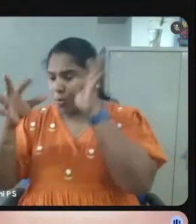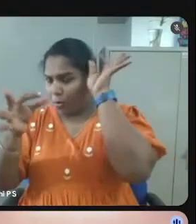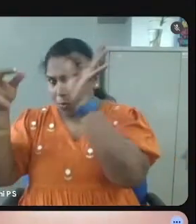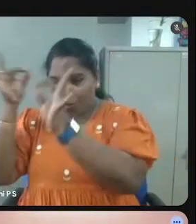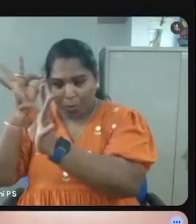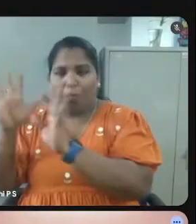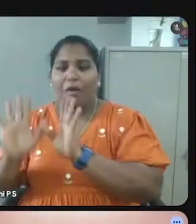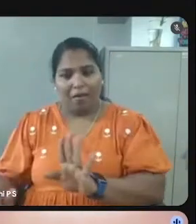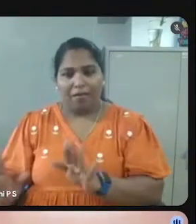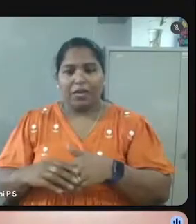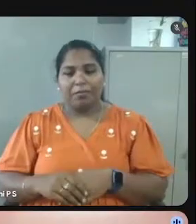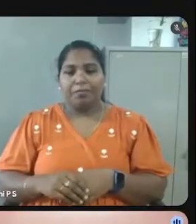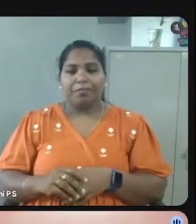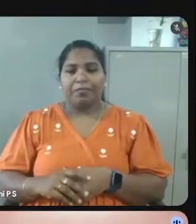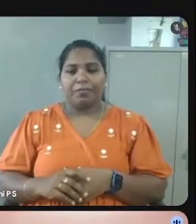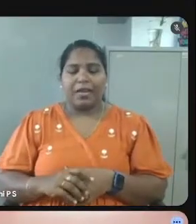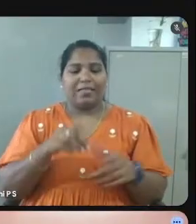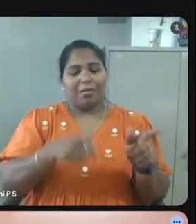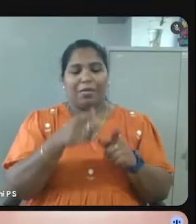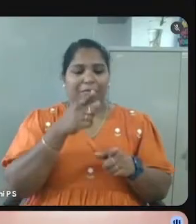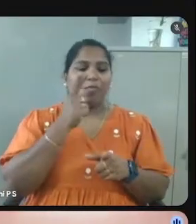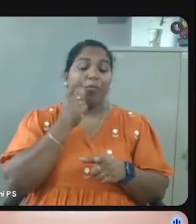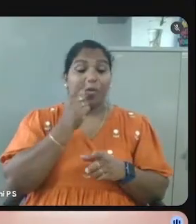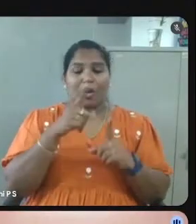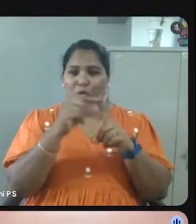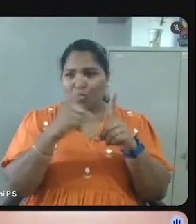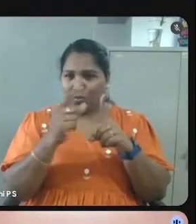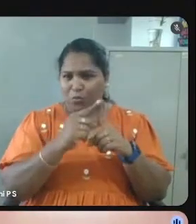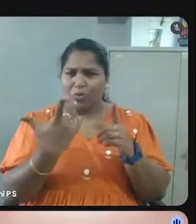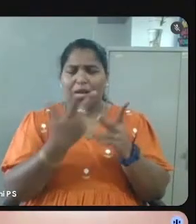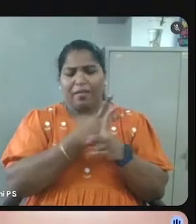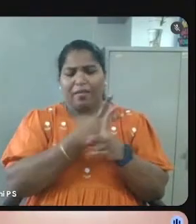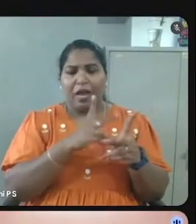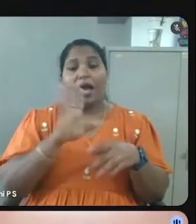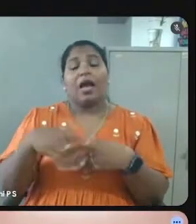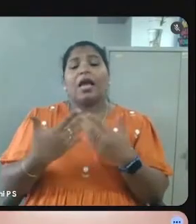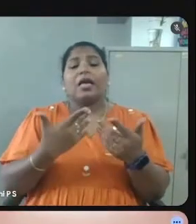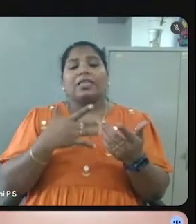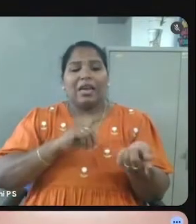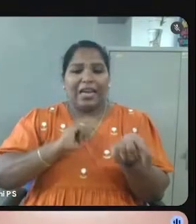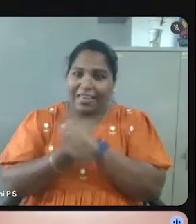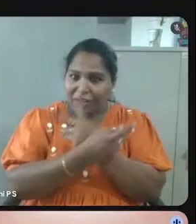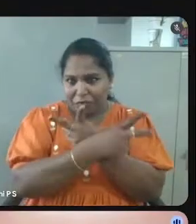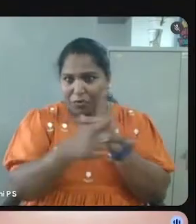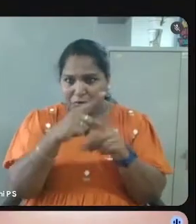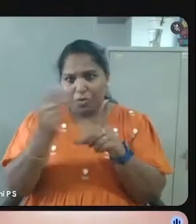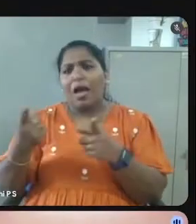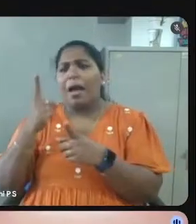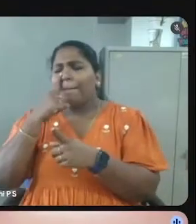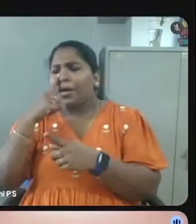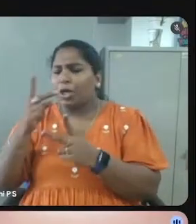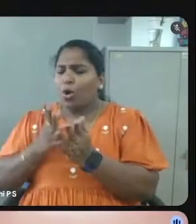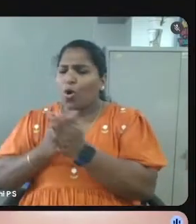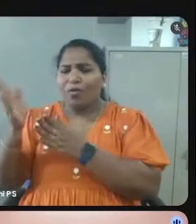ഒരു കാര്യം ക്രിക്കറ്റായിരിക്കും, പിന്നെ പെണ്ണുകൾ ഉള്ള പിന്നെ സ്കിപ്പിംഗ്, ആ കാര്യങ്ങളിലൊക്കെ അത് സ്പെസിഫിക് റോൾസ്,